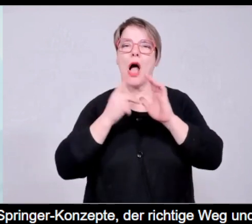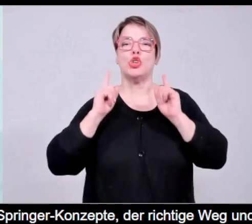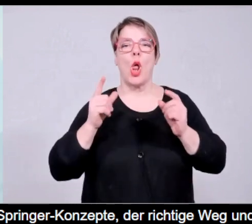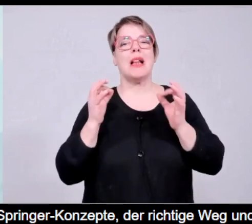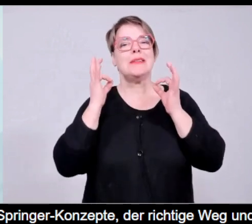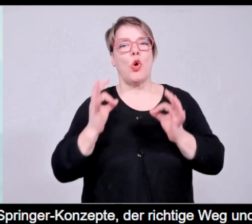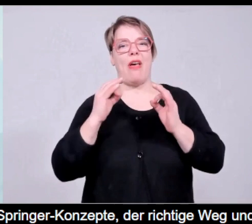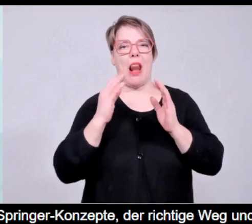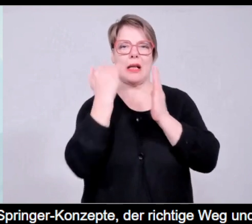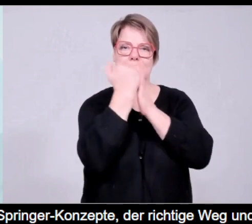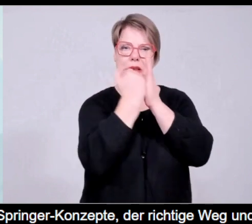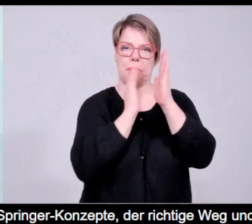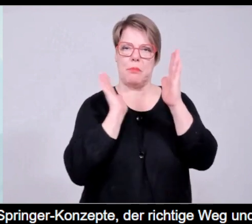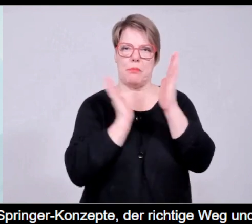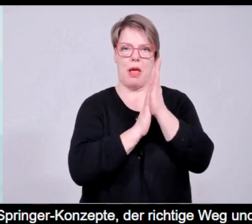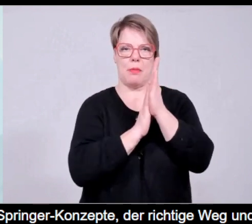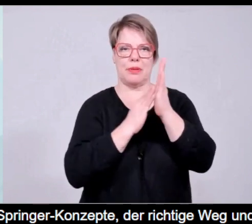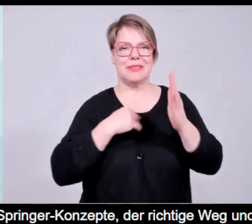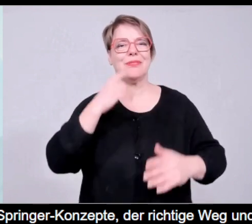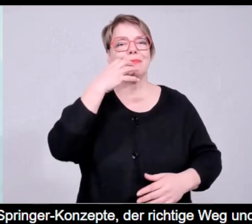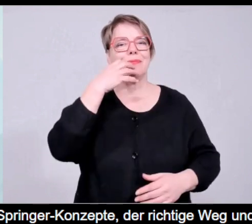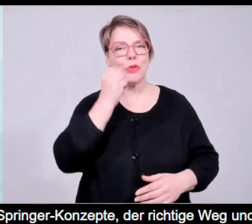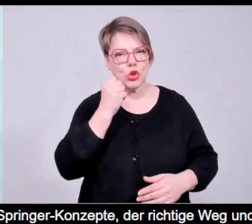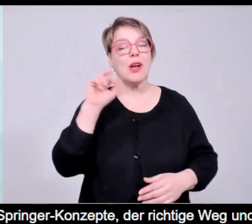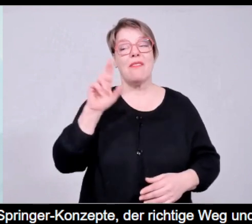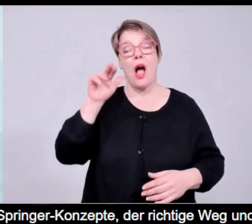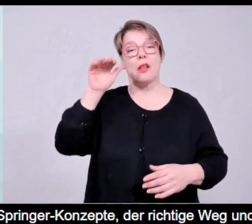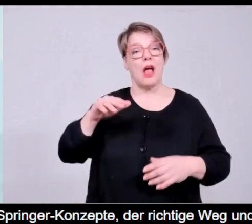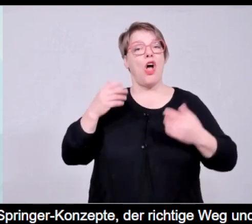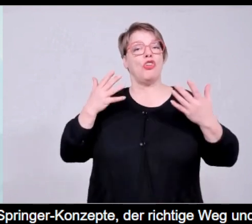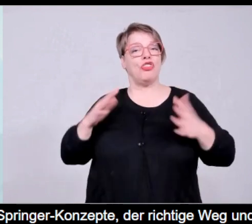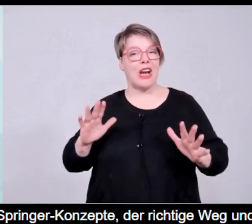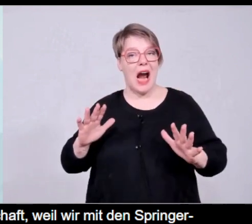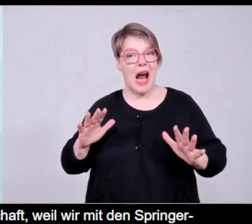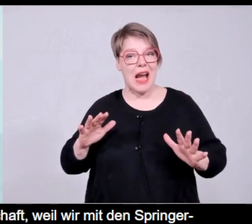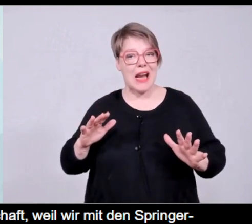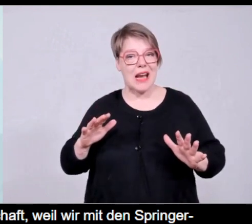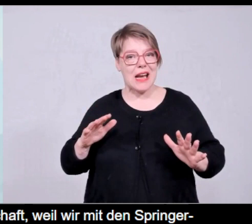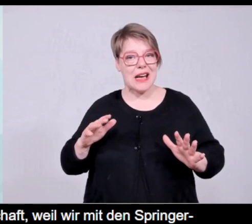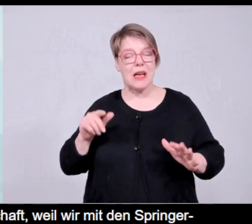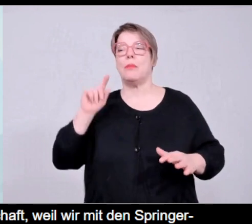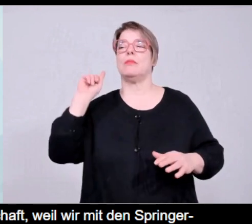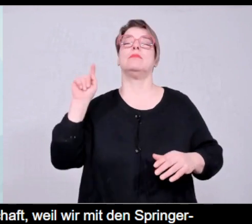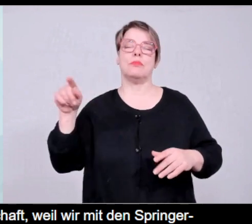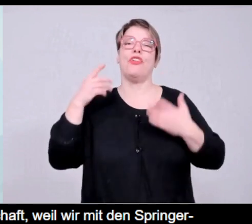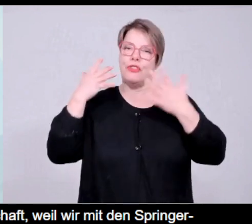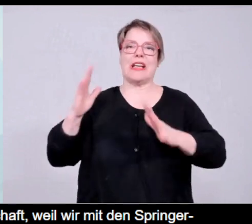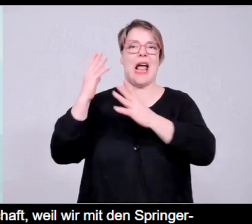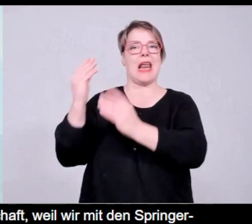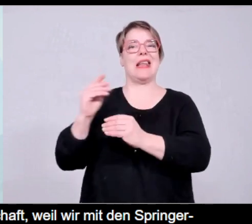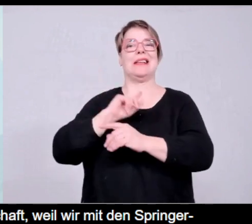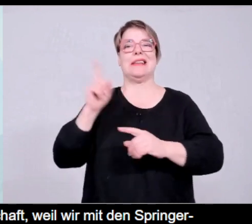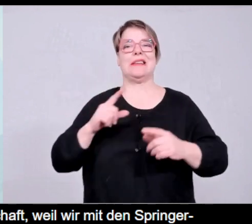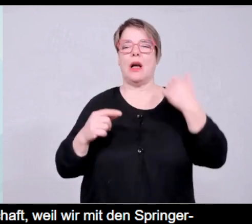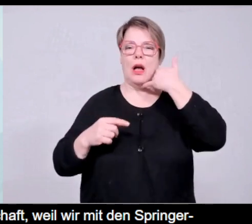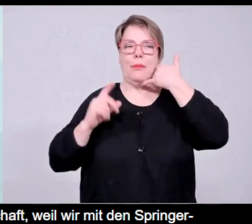aber auch einrichtungsübergreifend. Das wollen wir jetzt eben erproben. Im Moment ist es so, dass das Mehr an Personal nicht refinanziert wird, sondern